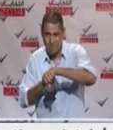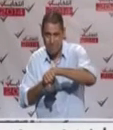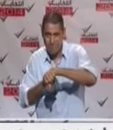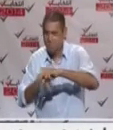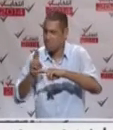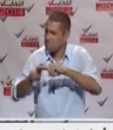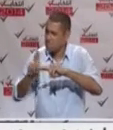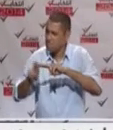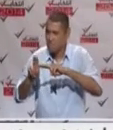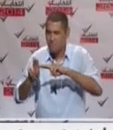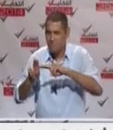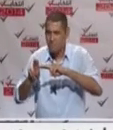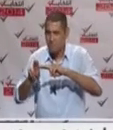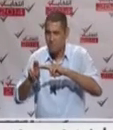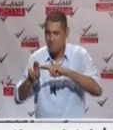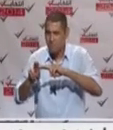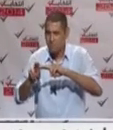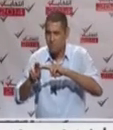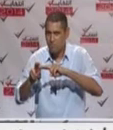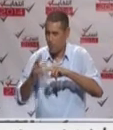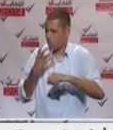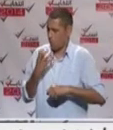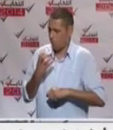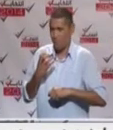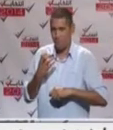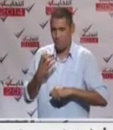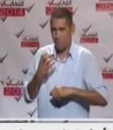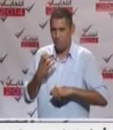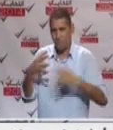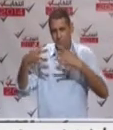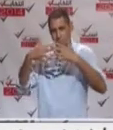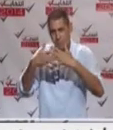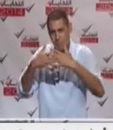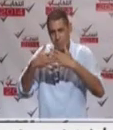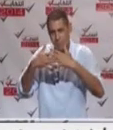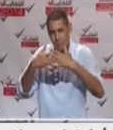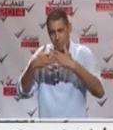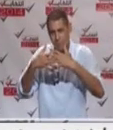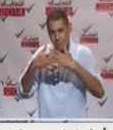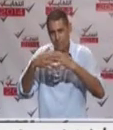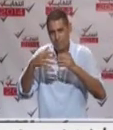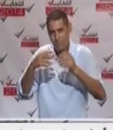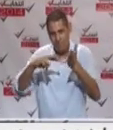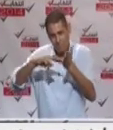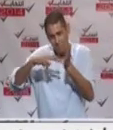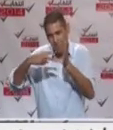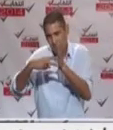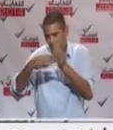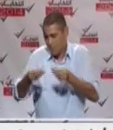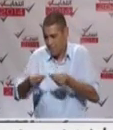الاصلاحات الجديه لمؤسسات واليات التنميه الجهويه ولتخصيص برامج